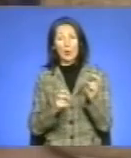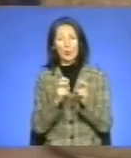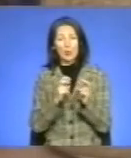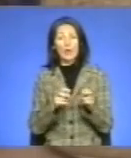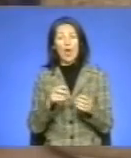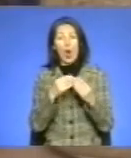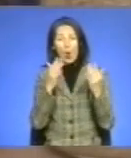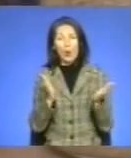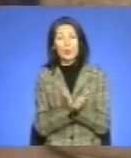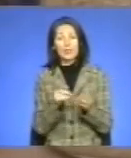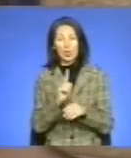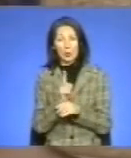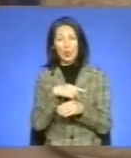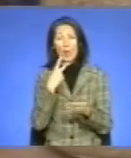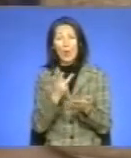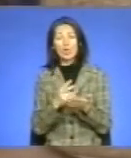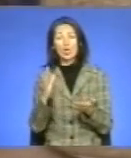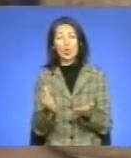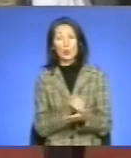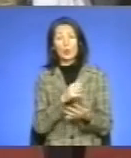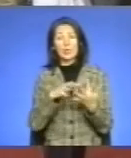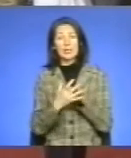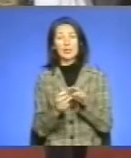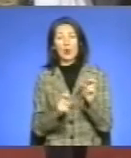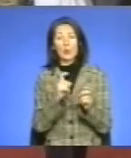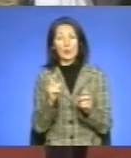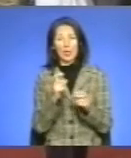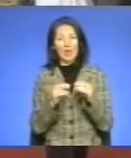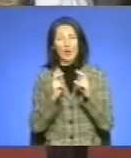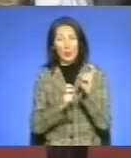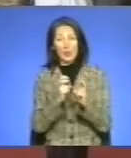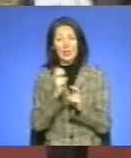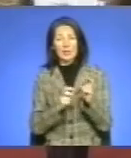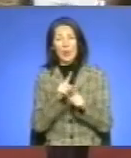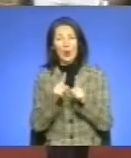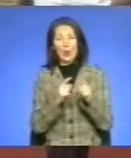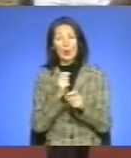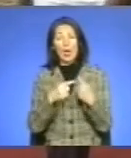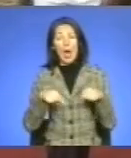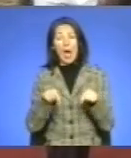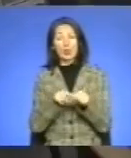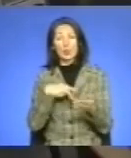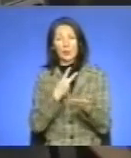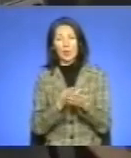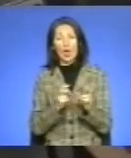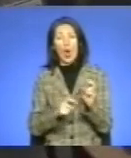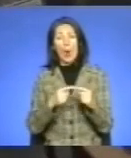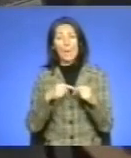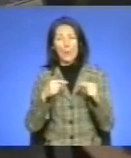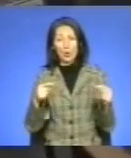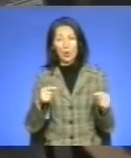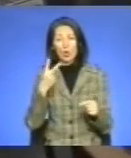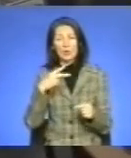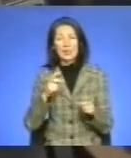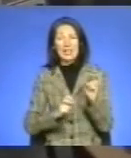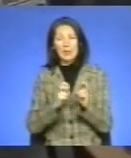області показано здобутки сільськогосподарського виробництва та переробної галузі, продемонстровано продукцію понад 20 підприємств краю, задіяних в